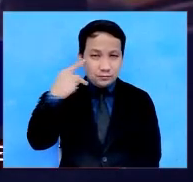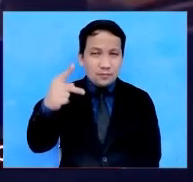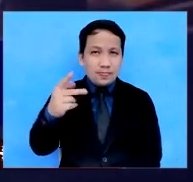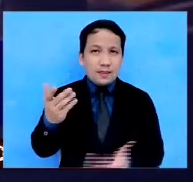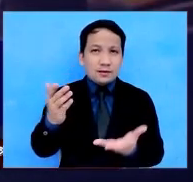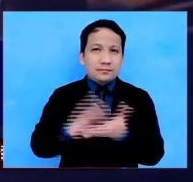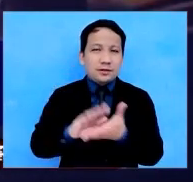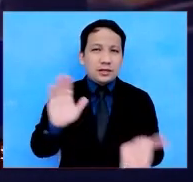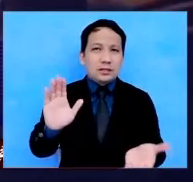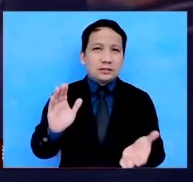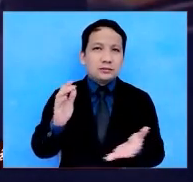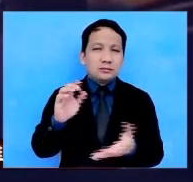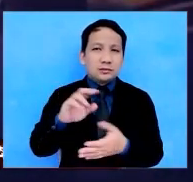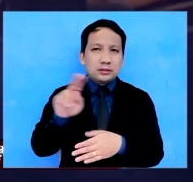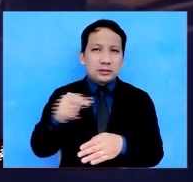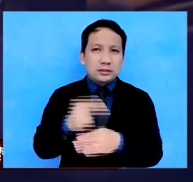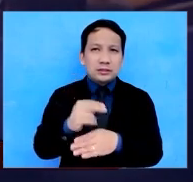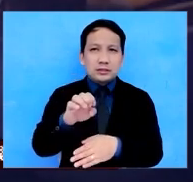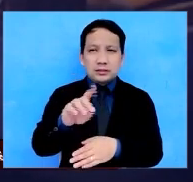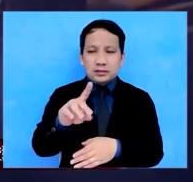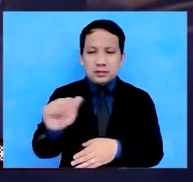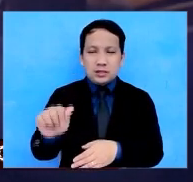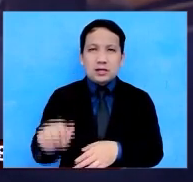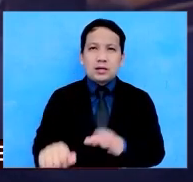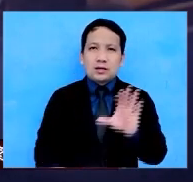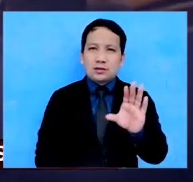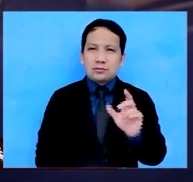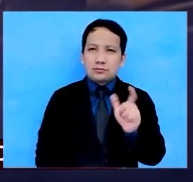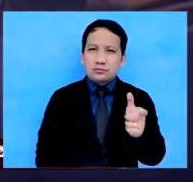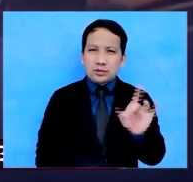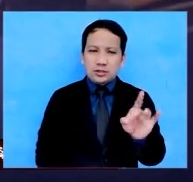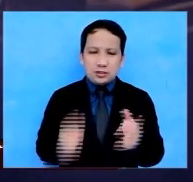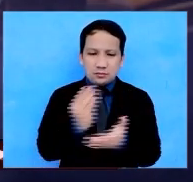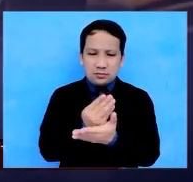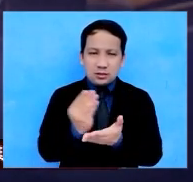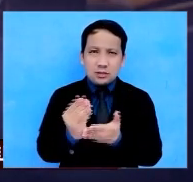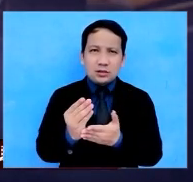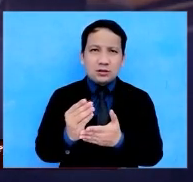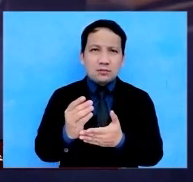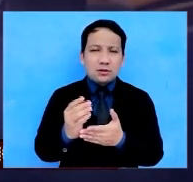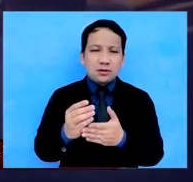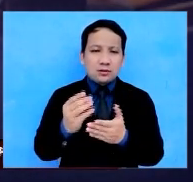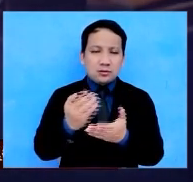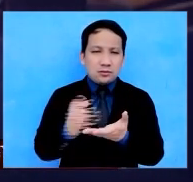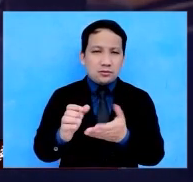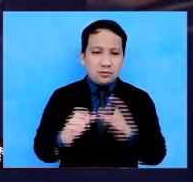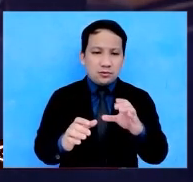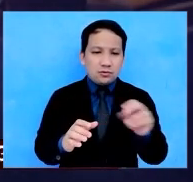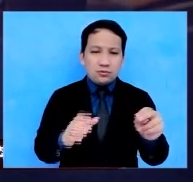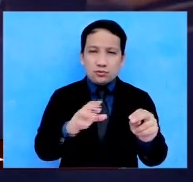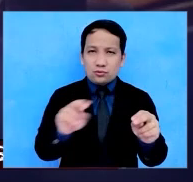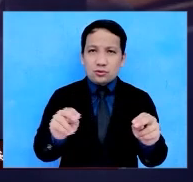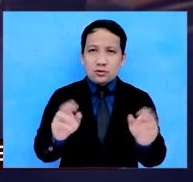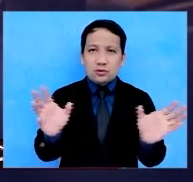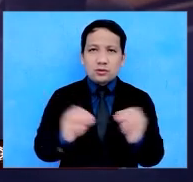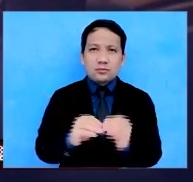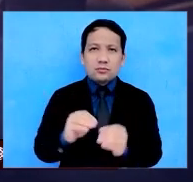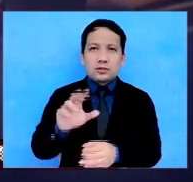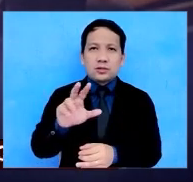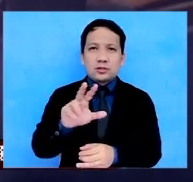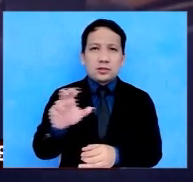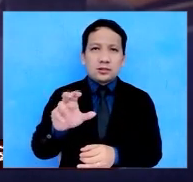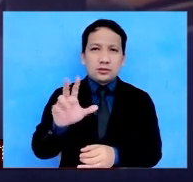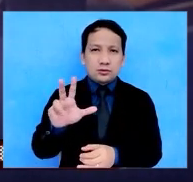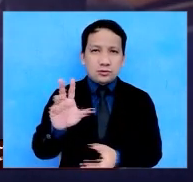National Economic and Development Authority o NEDA, 28 billion pesos ang gagastusin sa CONCON. Aabot naman sa 331 million pesos